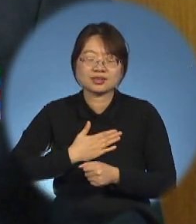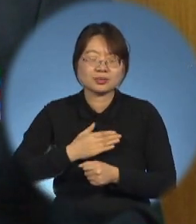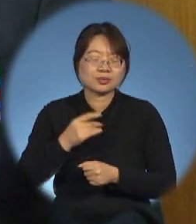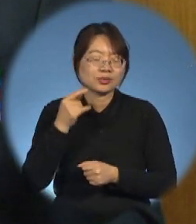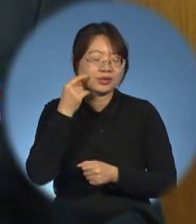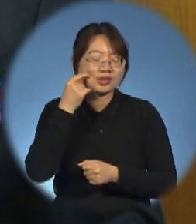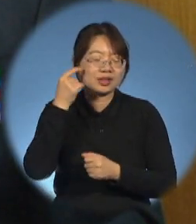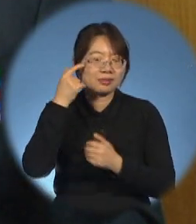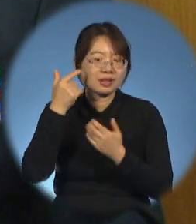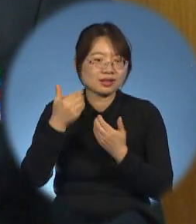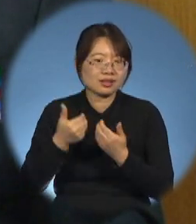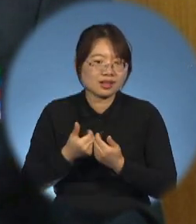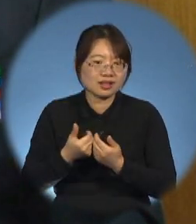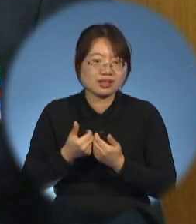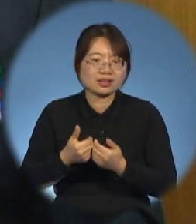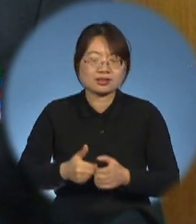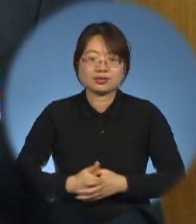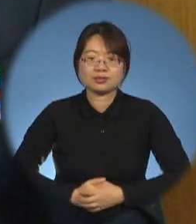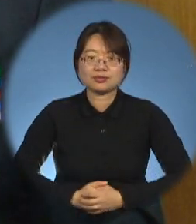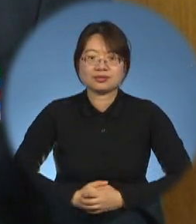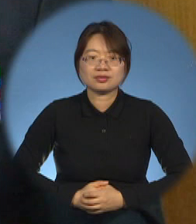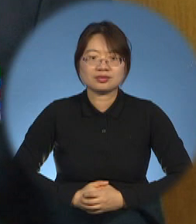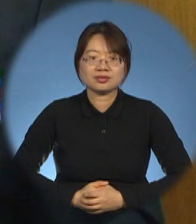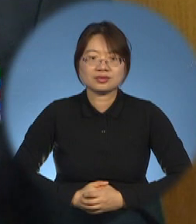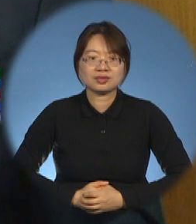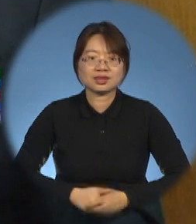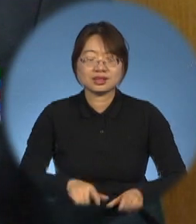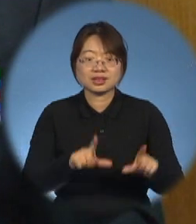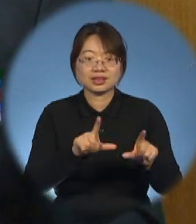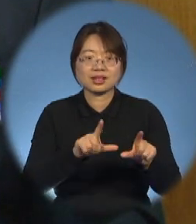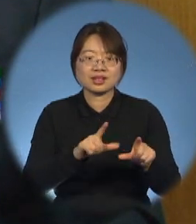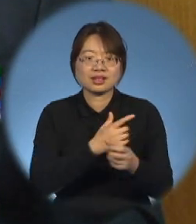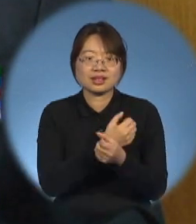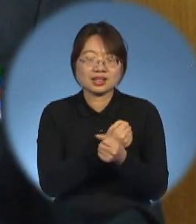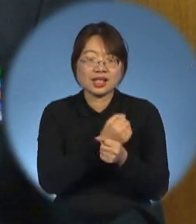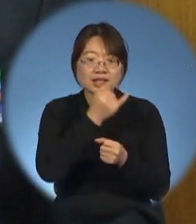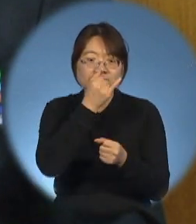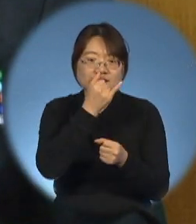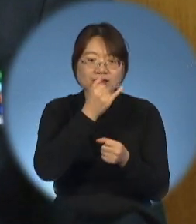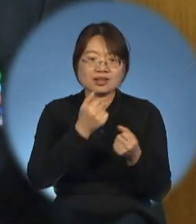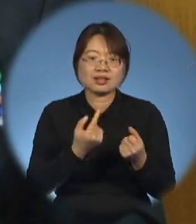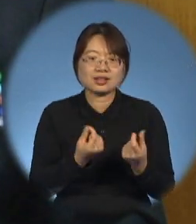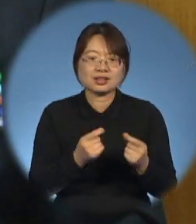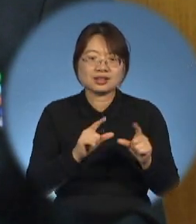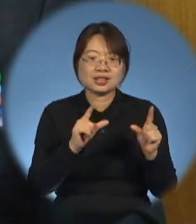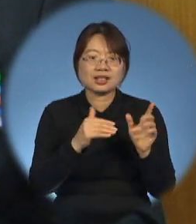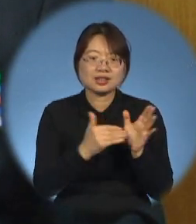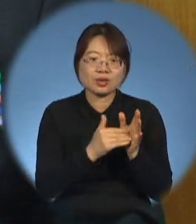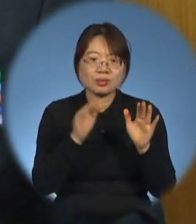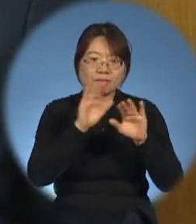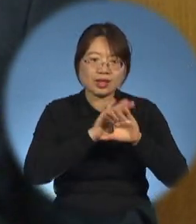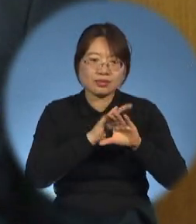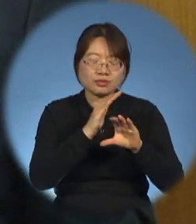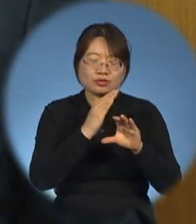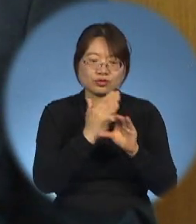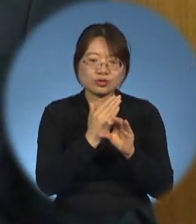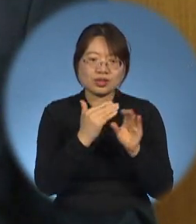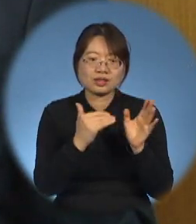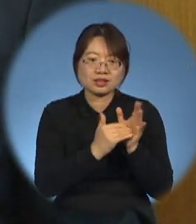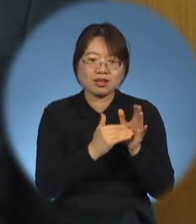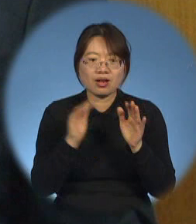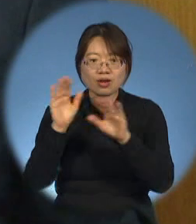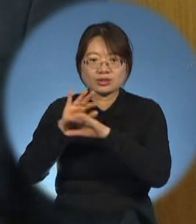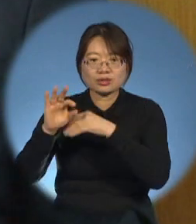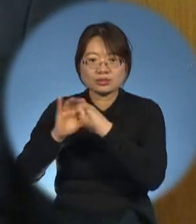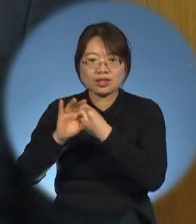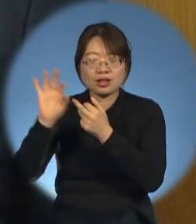많은 키울 노키아 낸 다음 되요 그날 1점 제티 일어나 그러나 끝내 나오면 바퀴가 떠나야 어두워지면